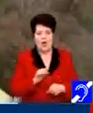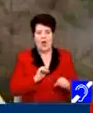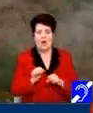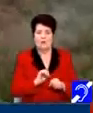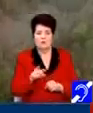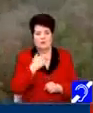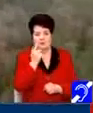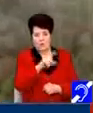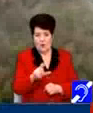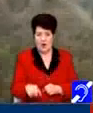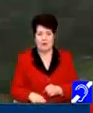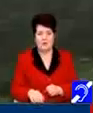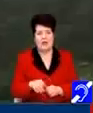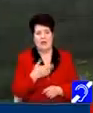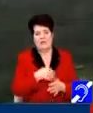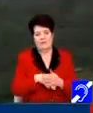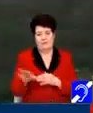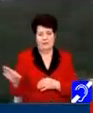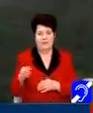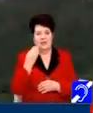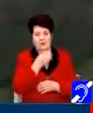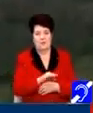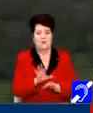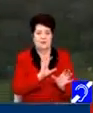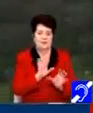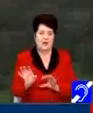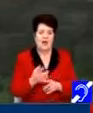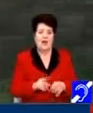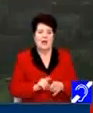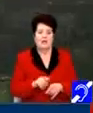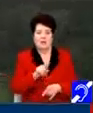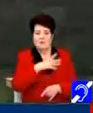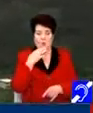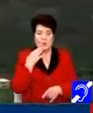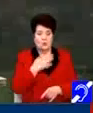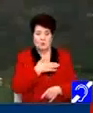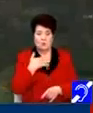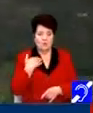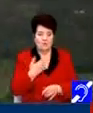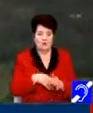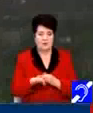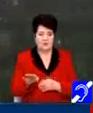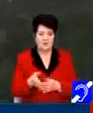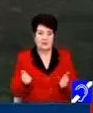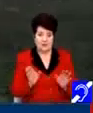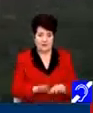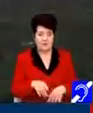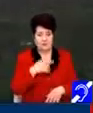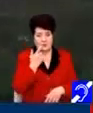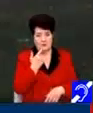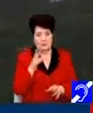pe oameni că părăsirea zonei este cel mai bun mod de protecție, însă mulți nu vor să plece. Celor rămași li se recomandă să